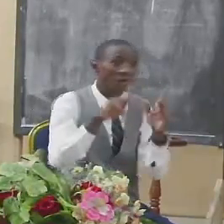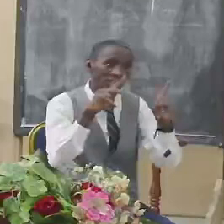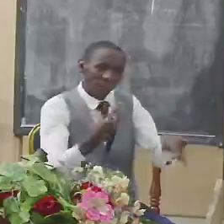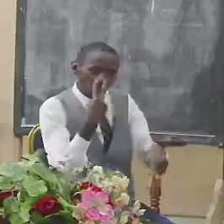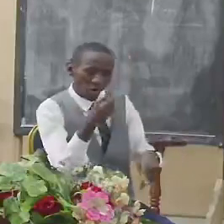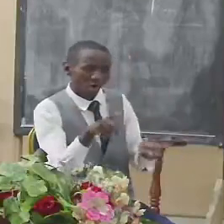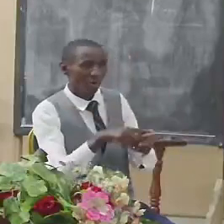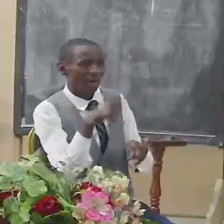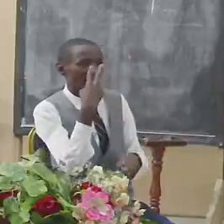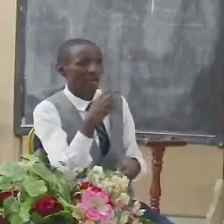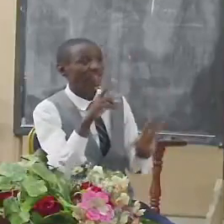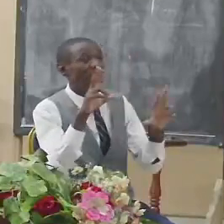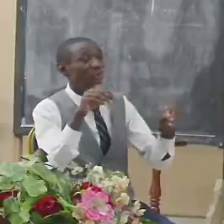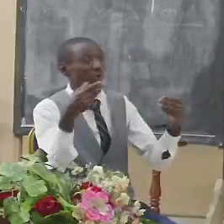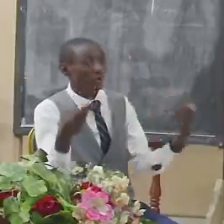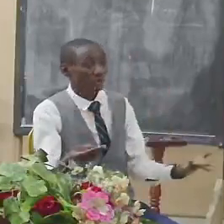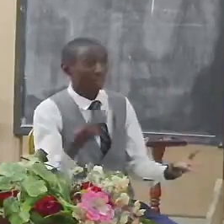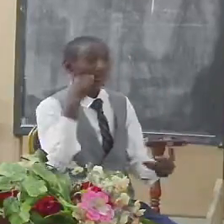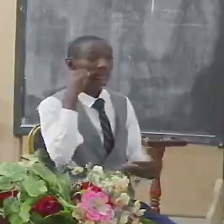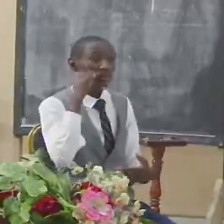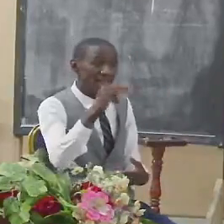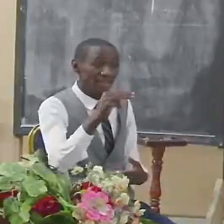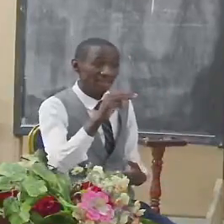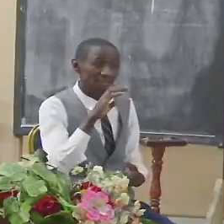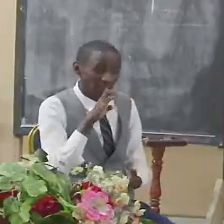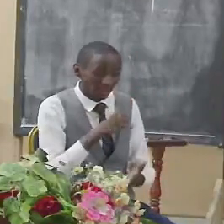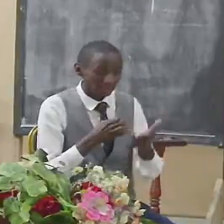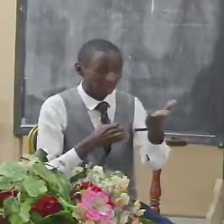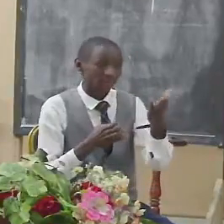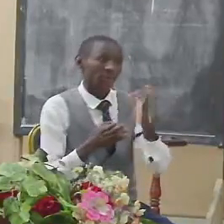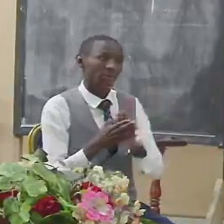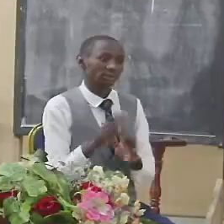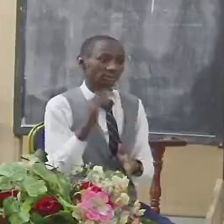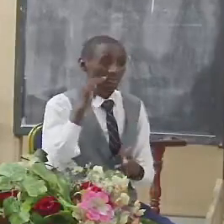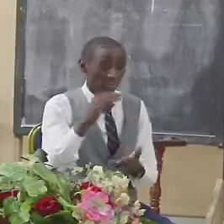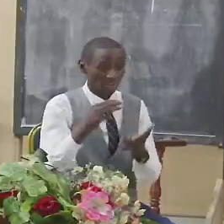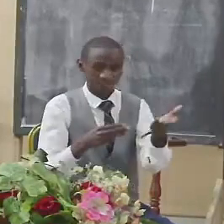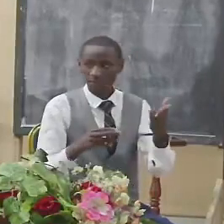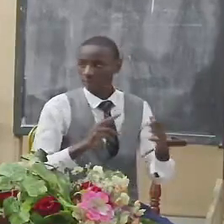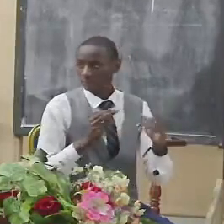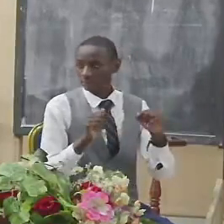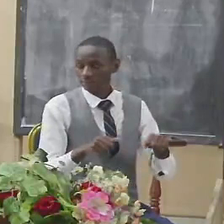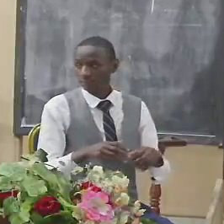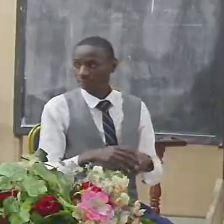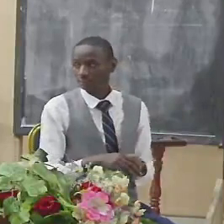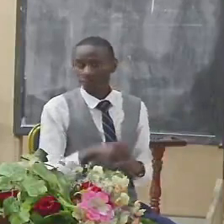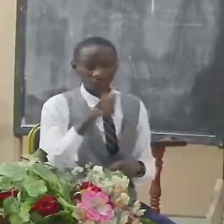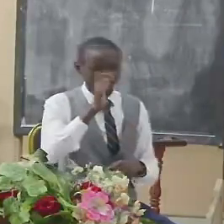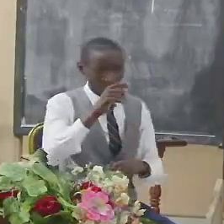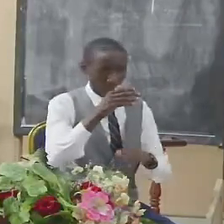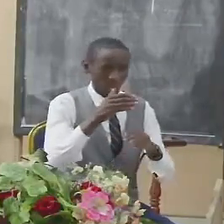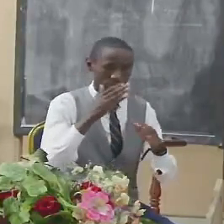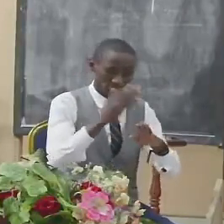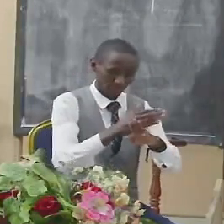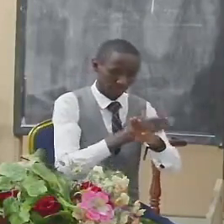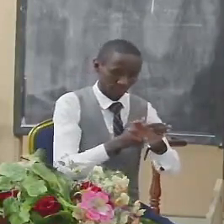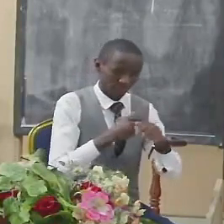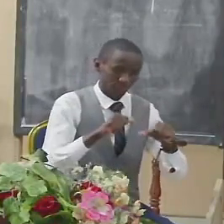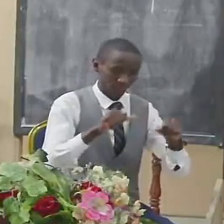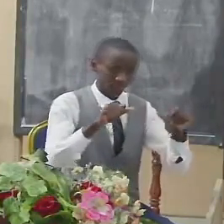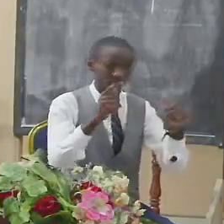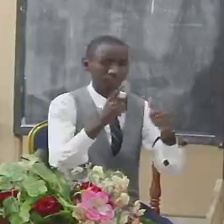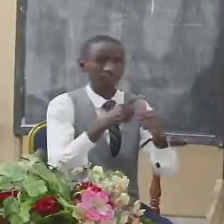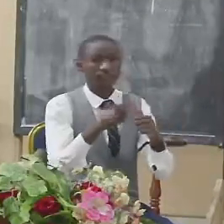vile mezaa, lakini hapana. Le message ici. Ujumbe hii. On va voir ça. Tutaona hii. Il faut qu'on évolue d'abord. Inafaa tusonge kwanza